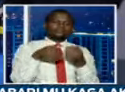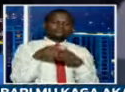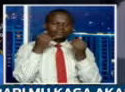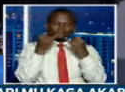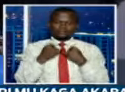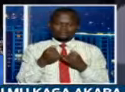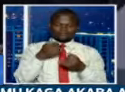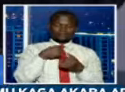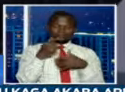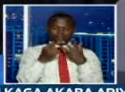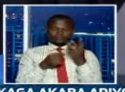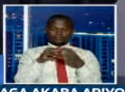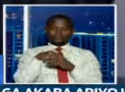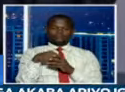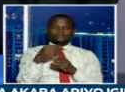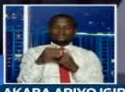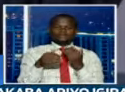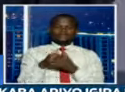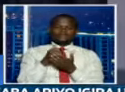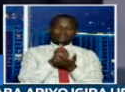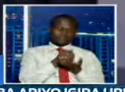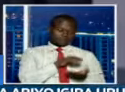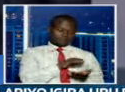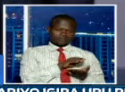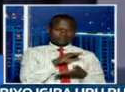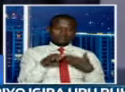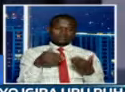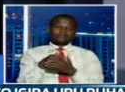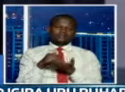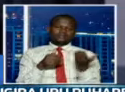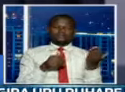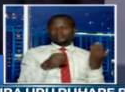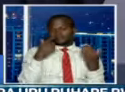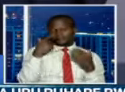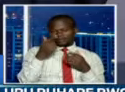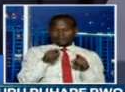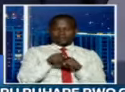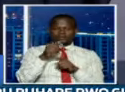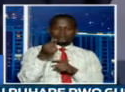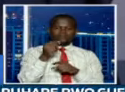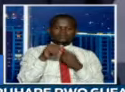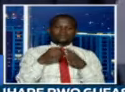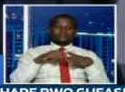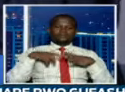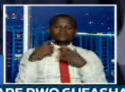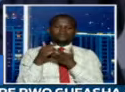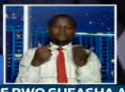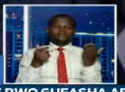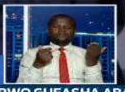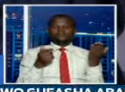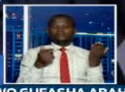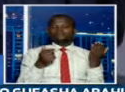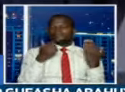ati suko mba mfite akantu akamari ntiwazajya ukambikira kandi nawe ko wazajya uvanaho udufaranga two kwiberaho.